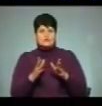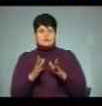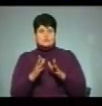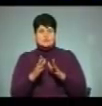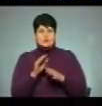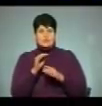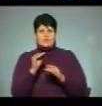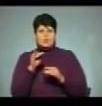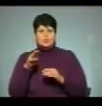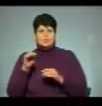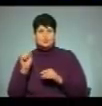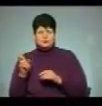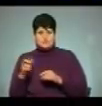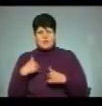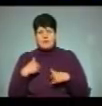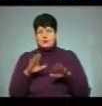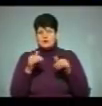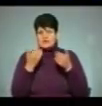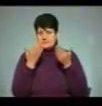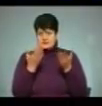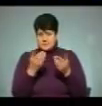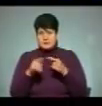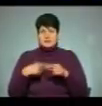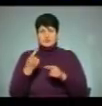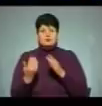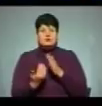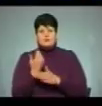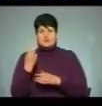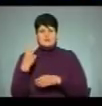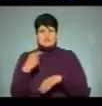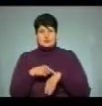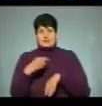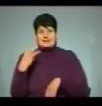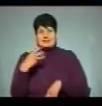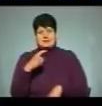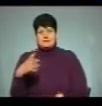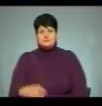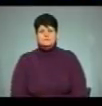каналі YouTube. Я прощаюся з вами. Наступний випуск новин о 20:30.